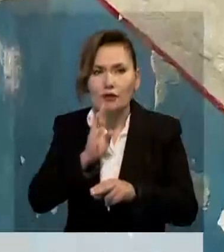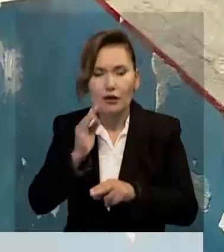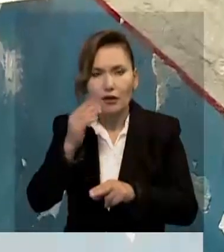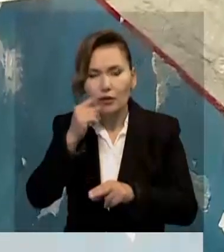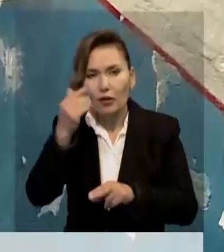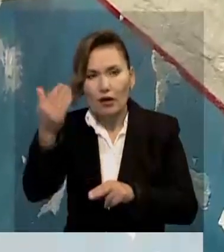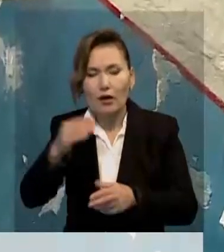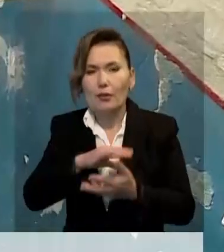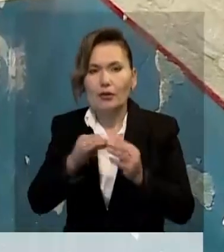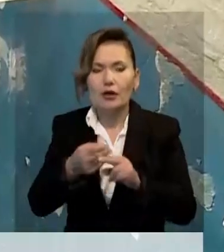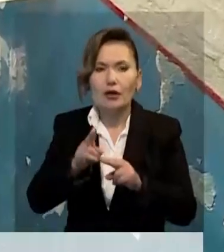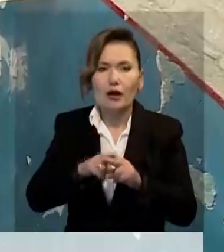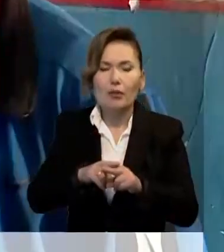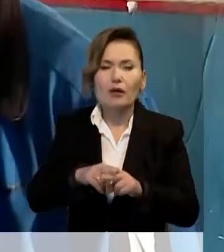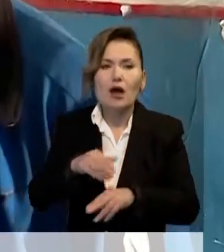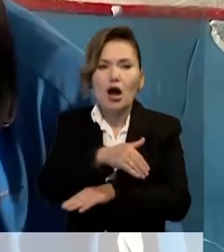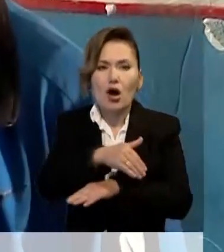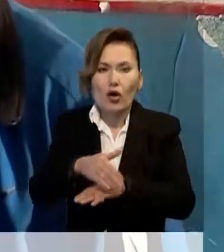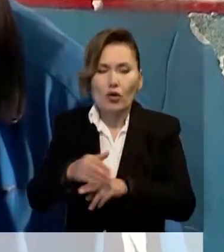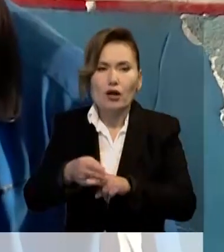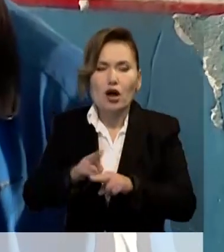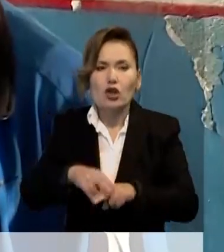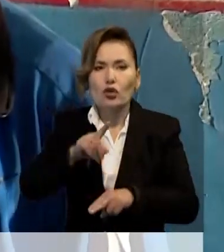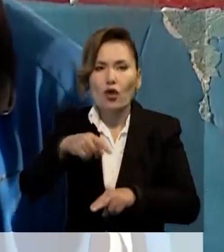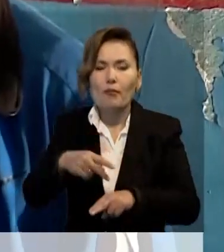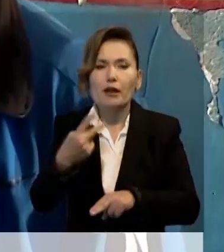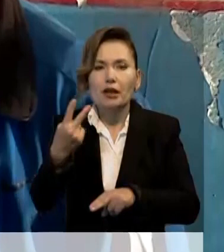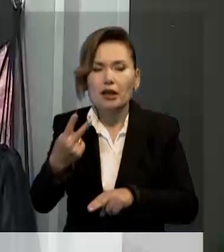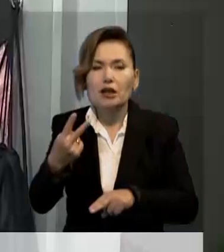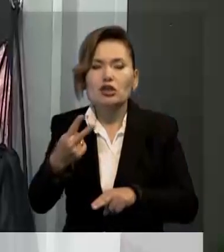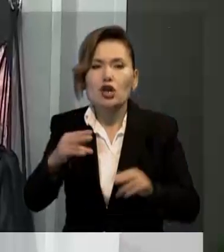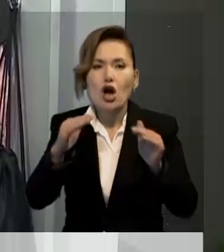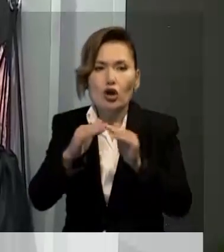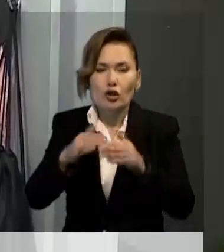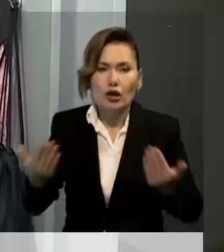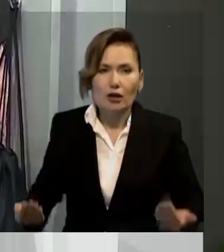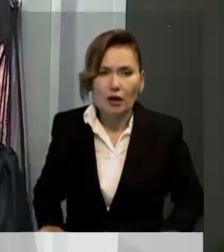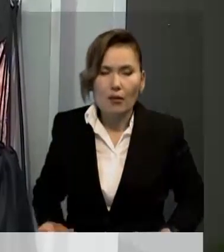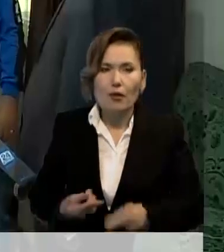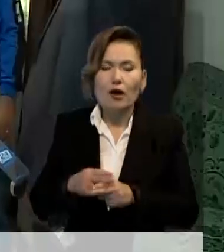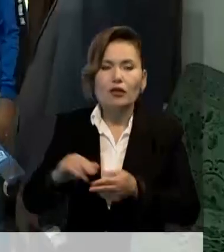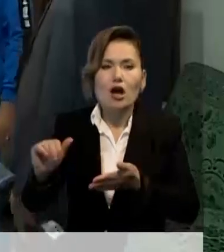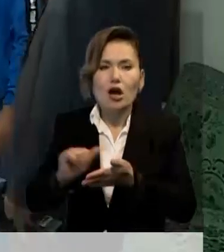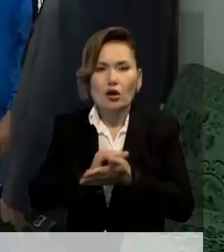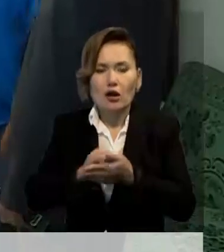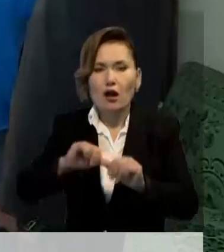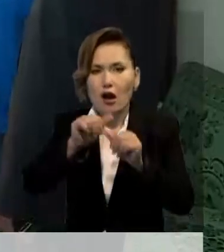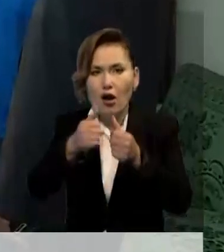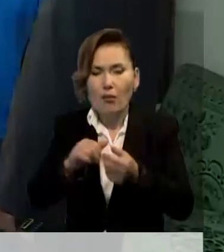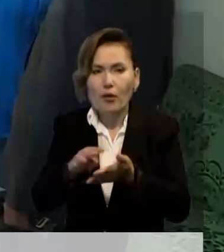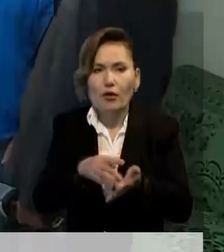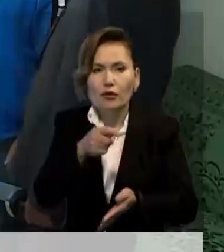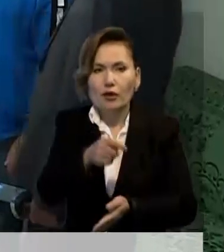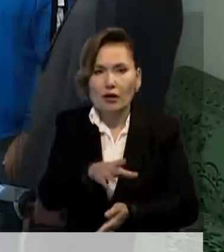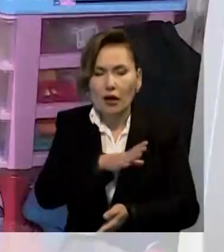азамат апатты деп танылған Кивилев көшесіндегі нөмірі екінші үйде әлі тұрып жатыр. Құжаттарын тұрғыны инспекциясына өткізіп қойған. Жаңа